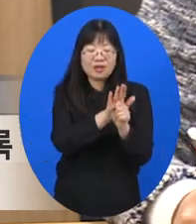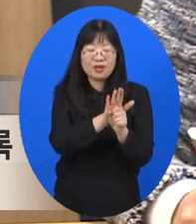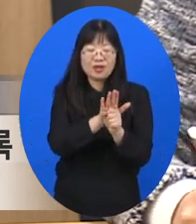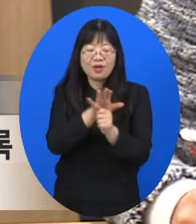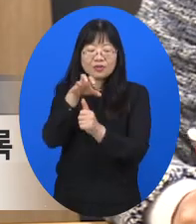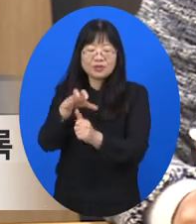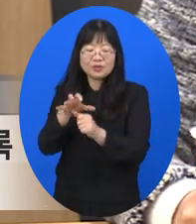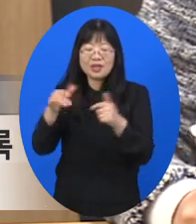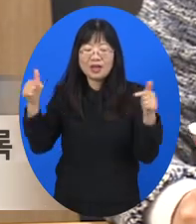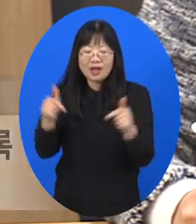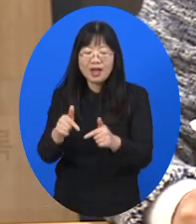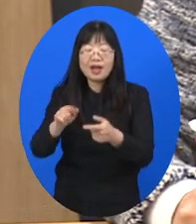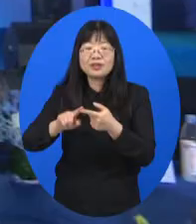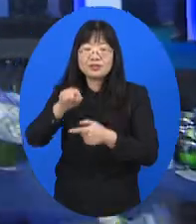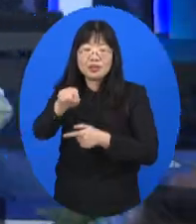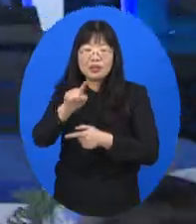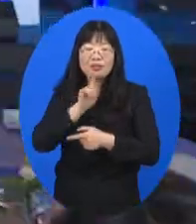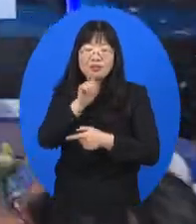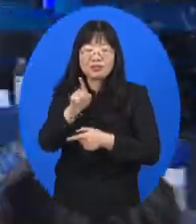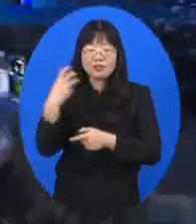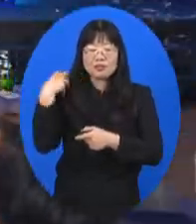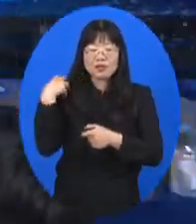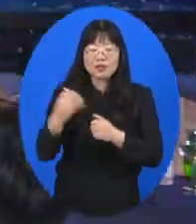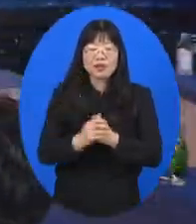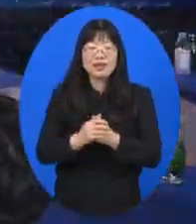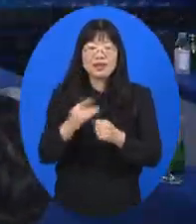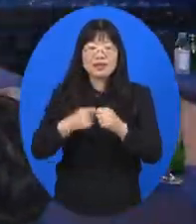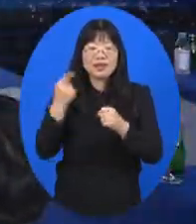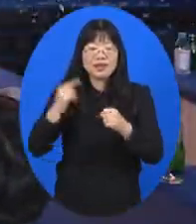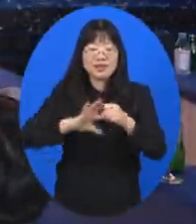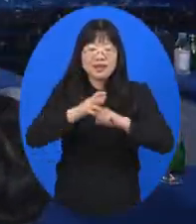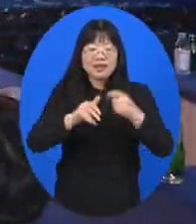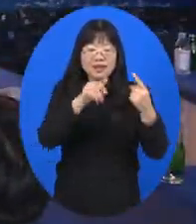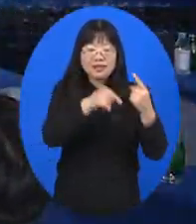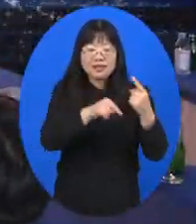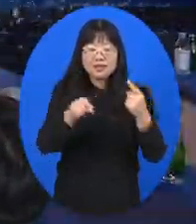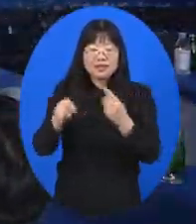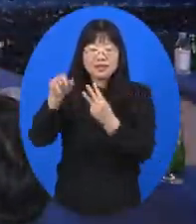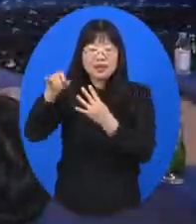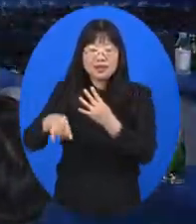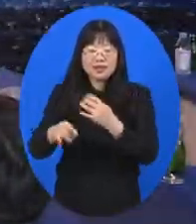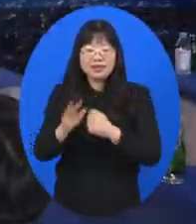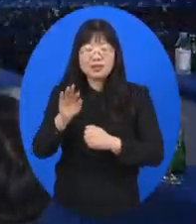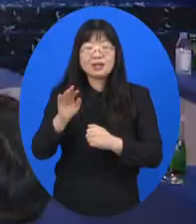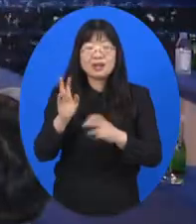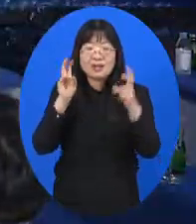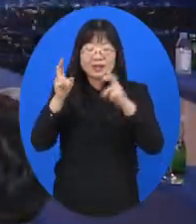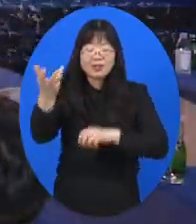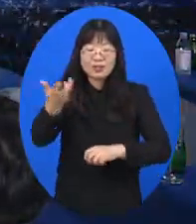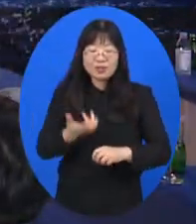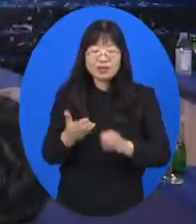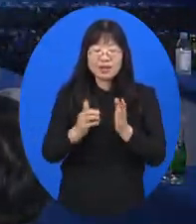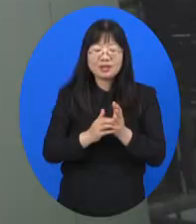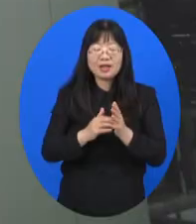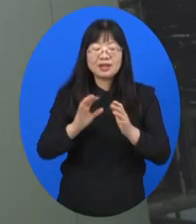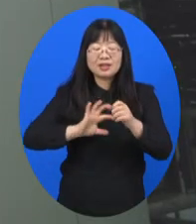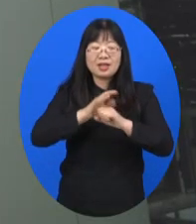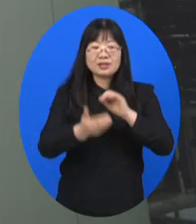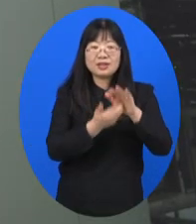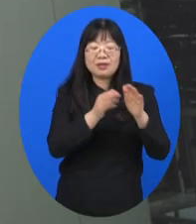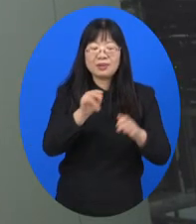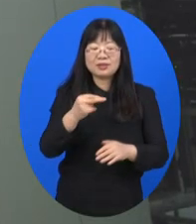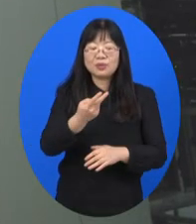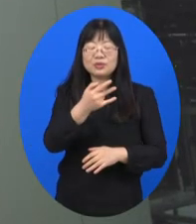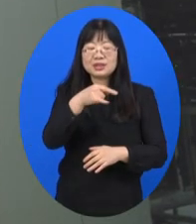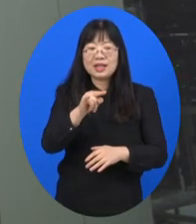등을 아끼지 않겠다는 말씀을 다시 한번 드립니다. 경기도는 지난해 세계 1위에서 4위 반도체 장비 회사를 유치한 데 이어 세계 최대 규모의